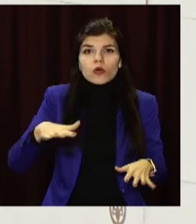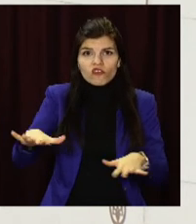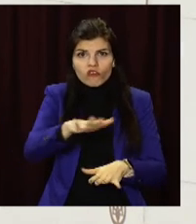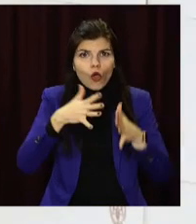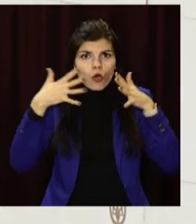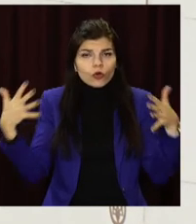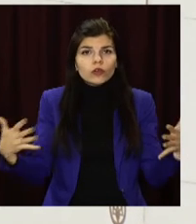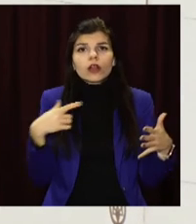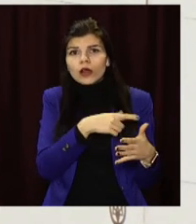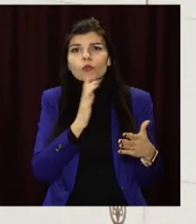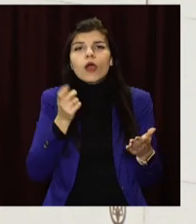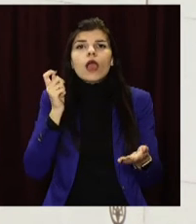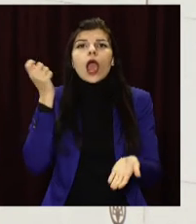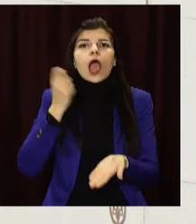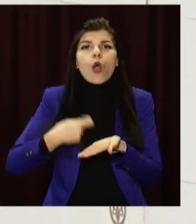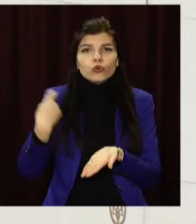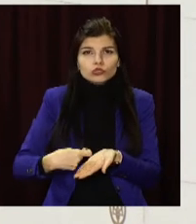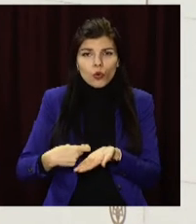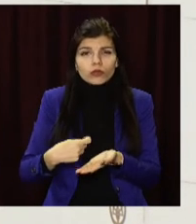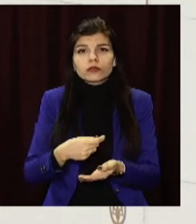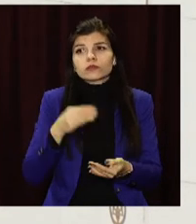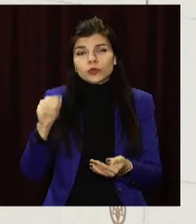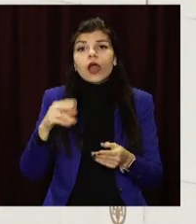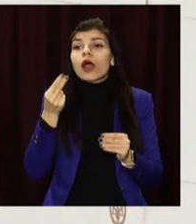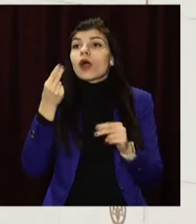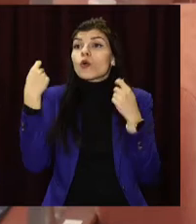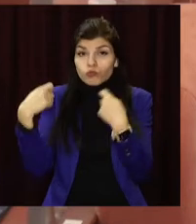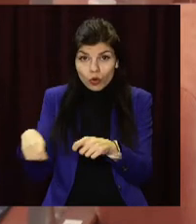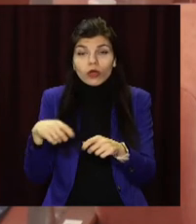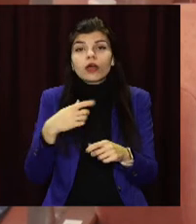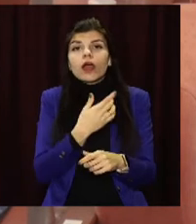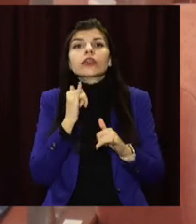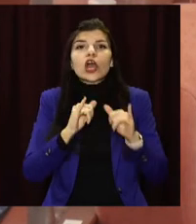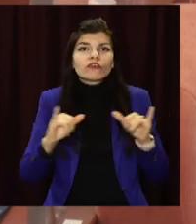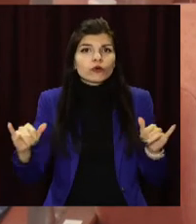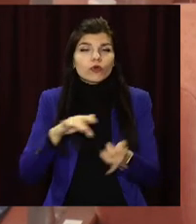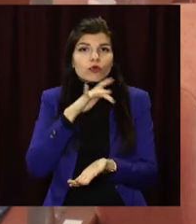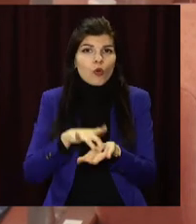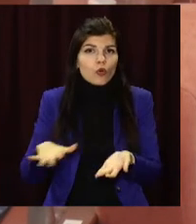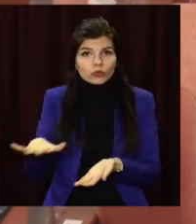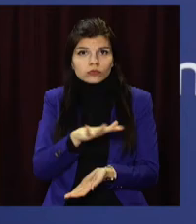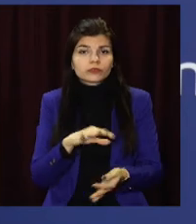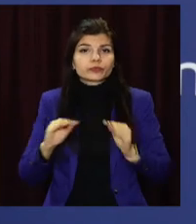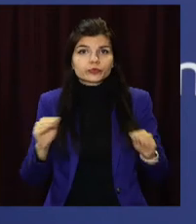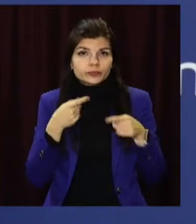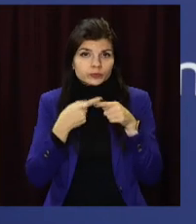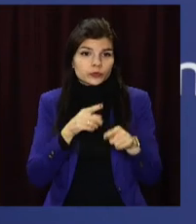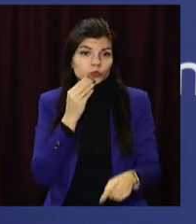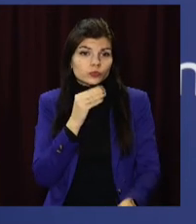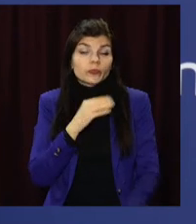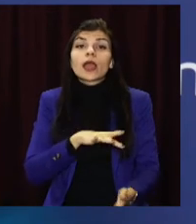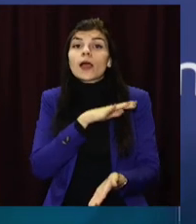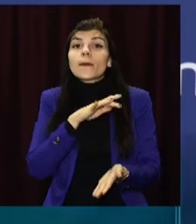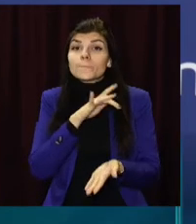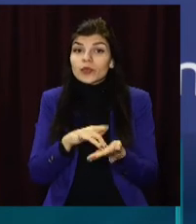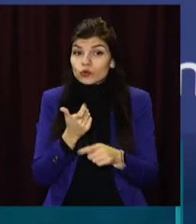метрів. Їх виставлять на аукціон. Всі виручені кошти підуть на розвиток міської інфраструктури та благоустрій. Місту належить